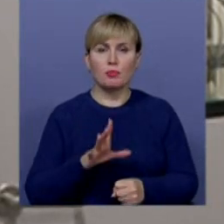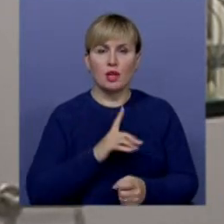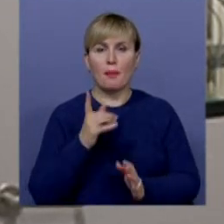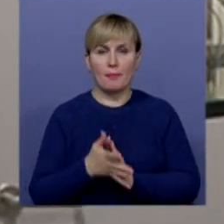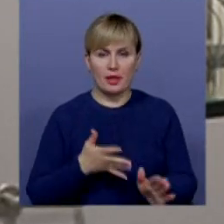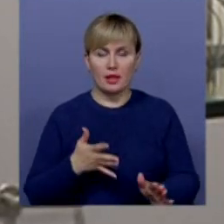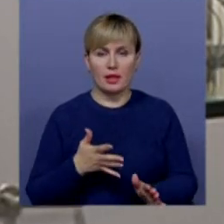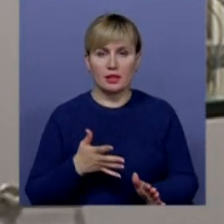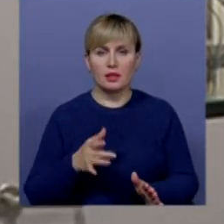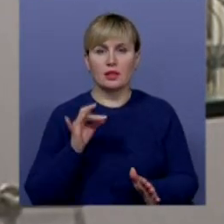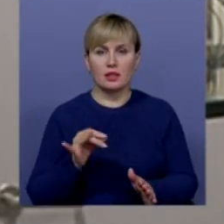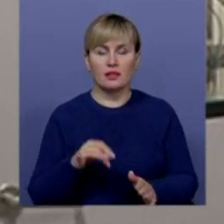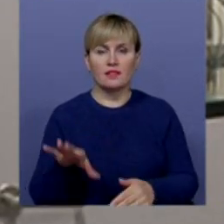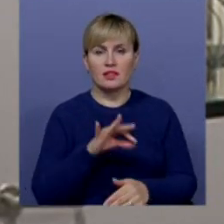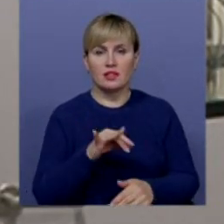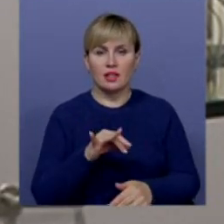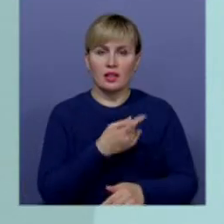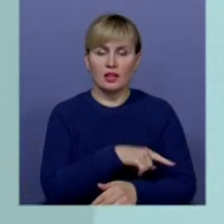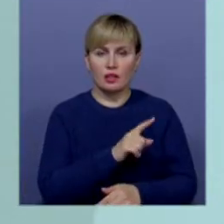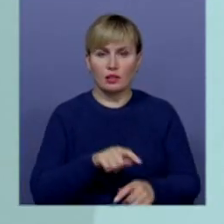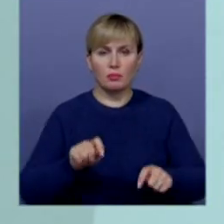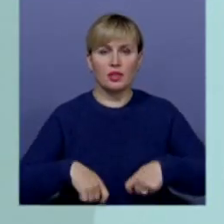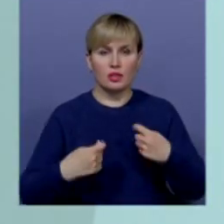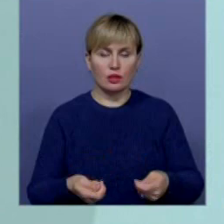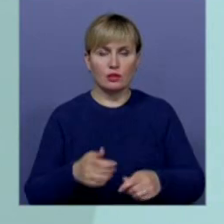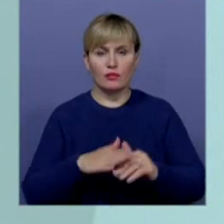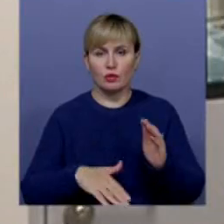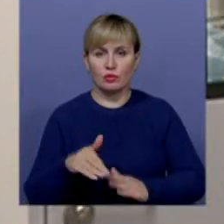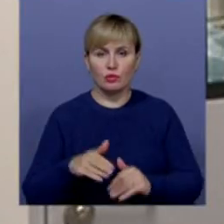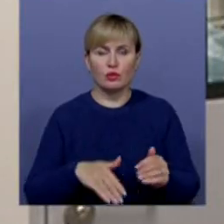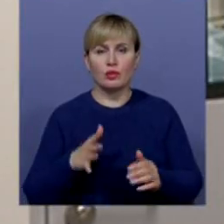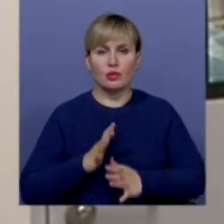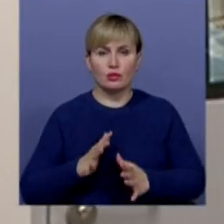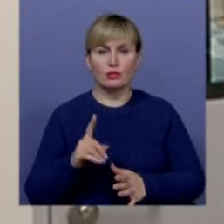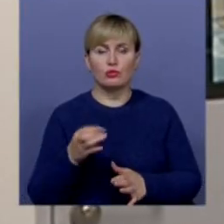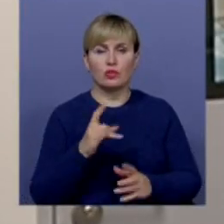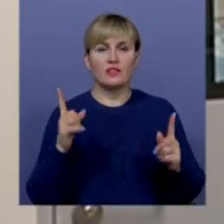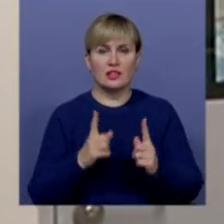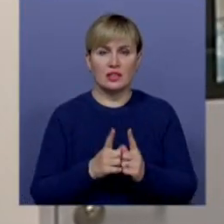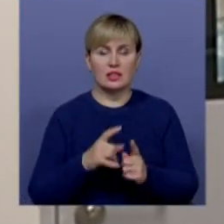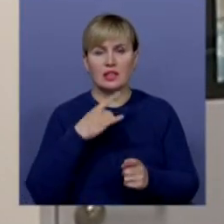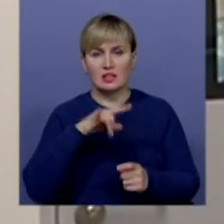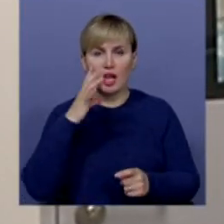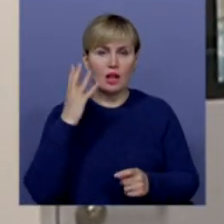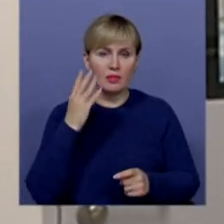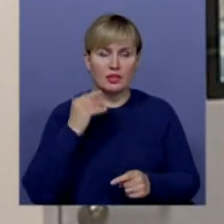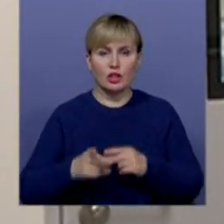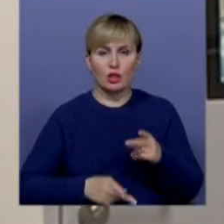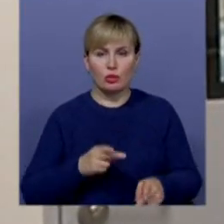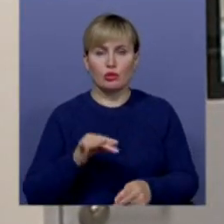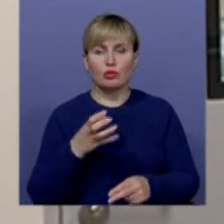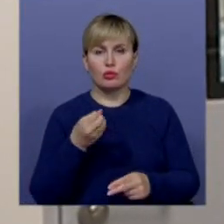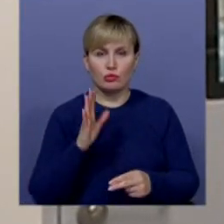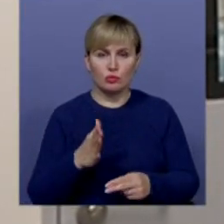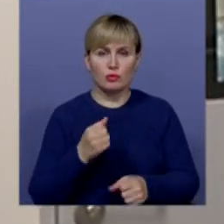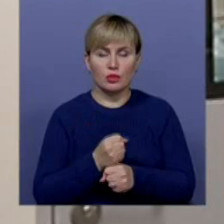понятно, яснее, потому что вся хирургия вообще передается из рук в руки всегда. Я надеюсь, что когда-то мы еще раз встретимся с казахскими, алматинскими хирургами и еще будем